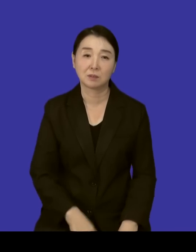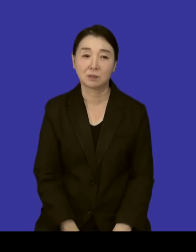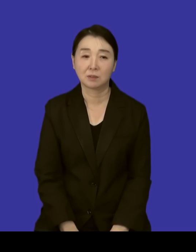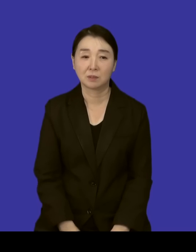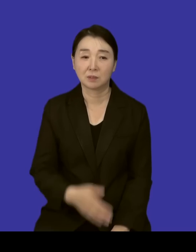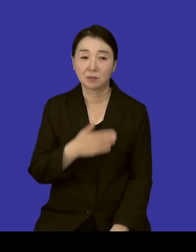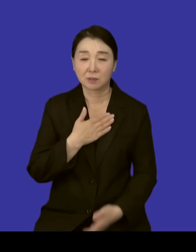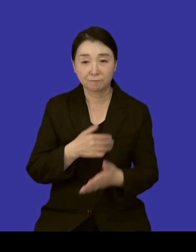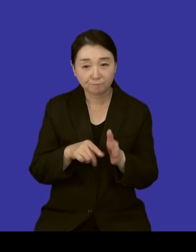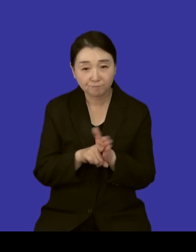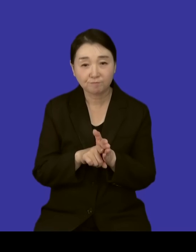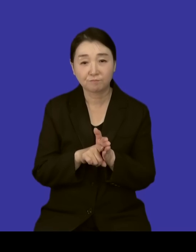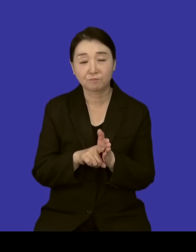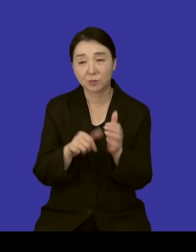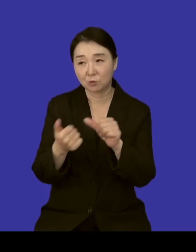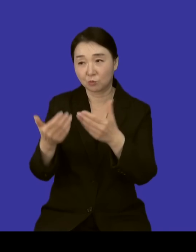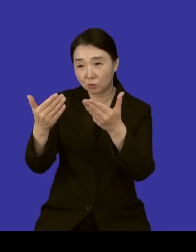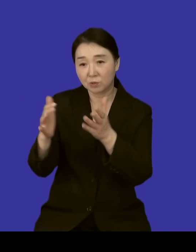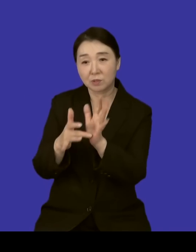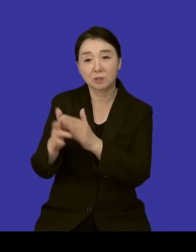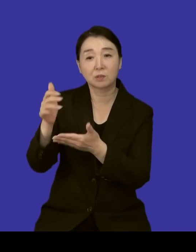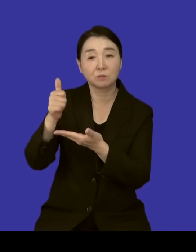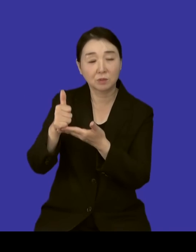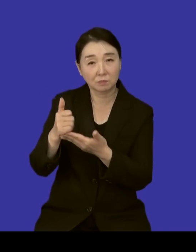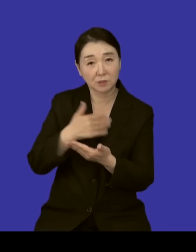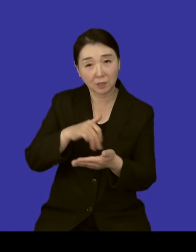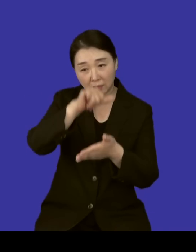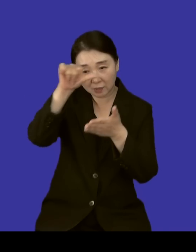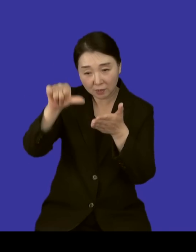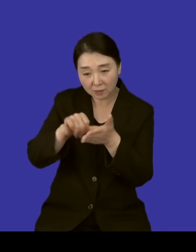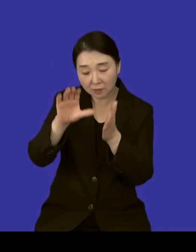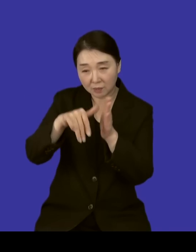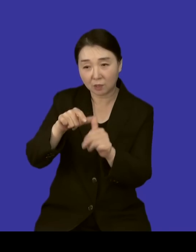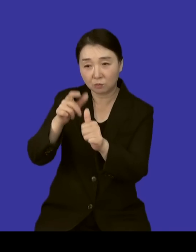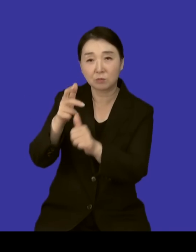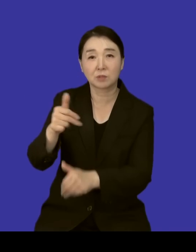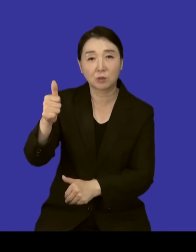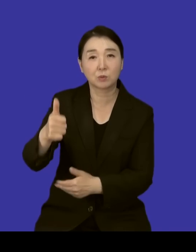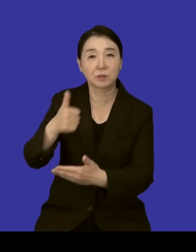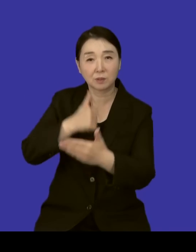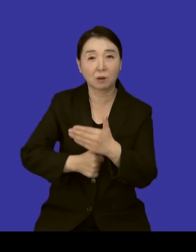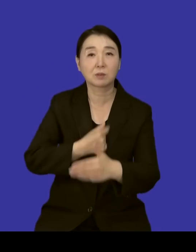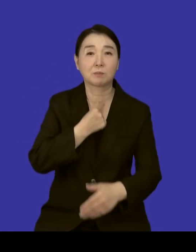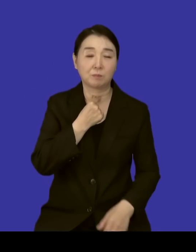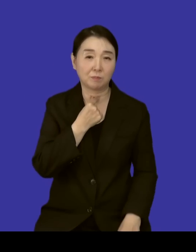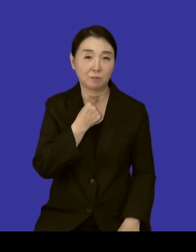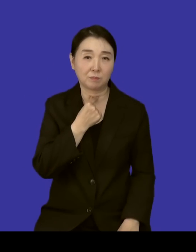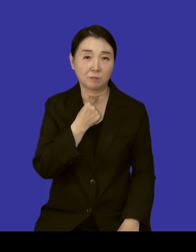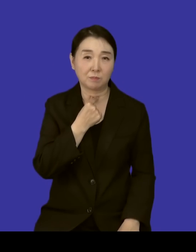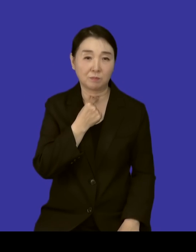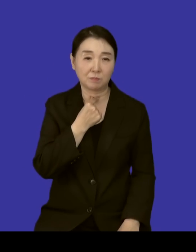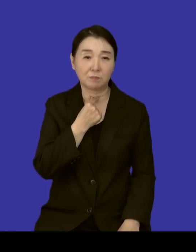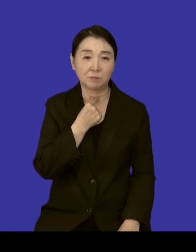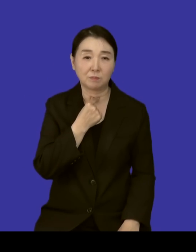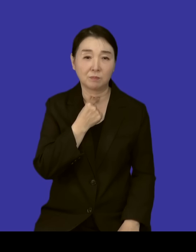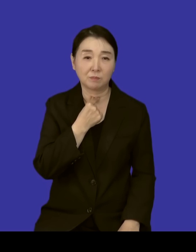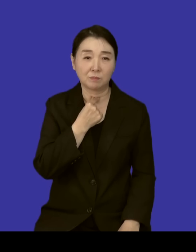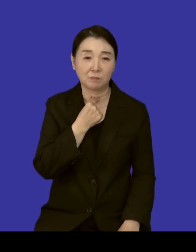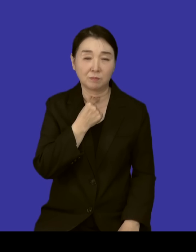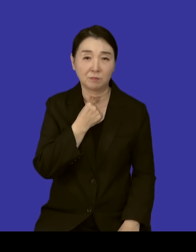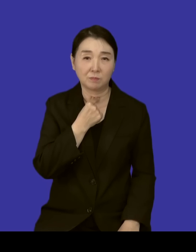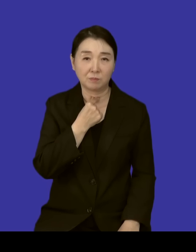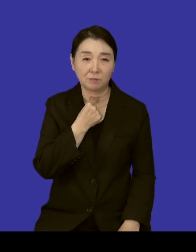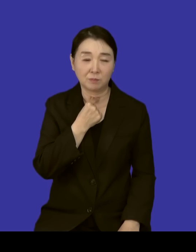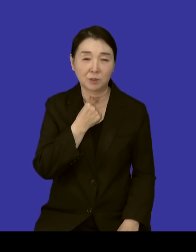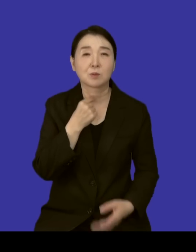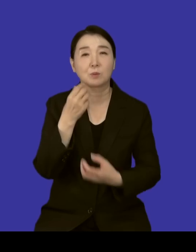이제 나를 위해 죽어주신 예수님을 내 인생의 구세주로 영접합니다. 이거를 그 듣고